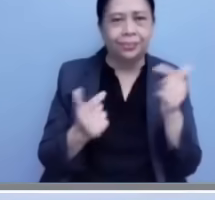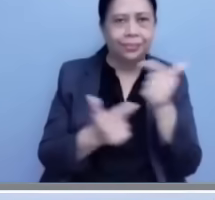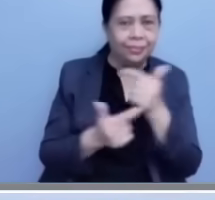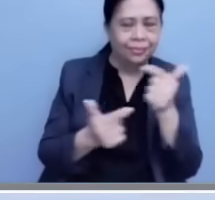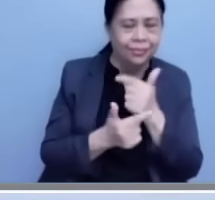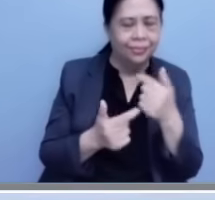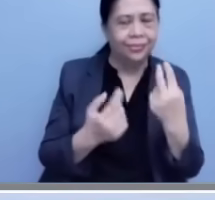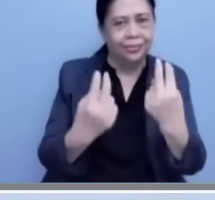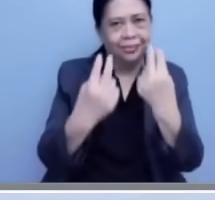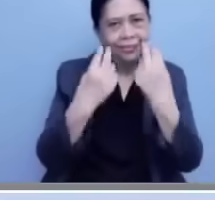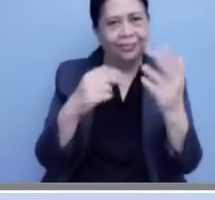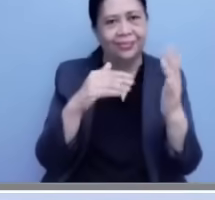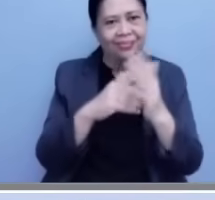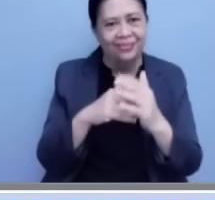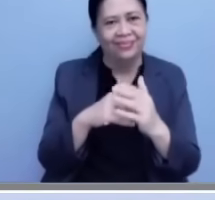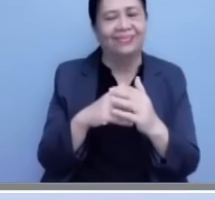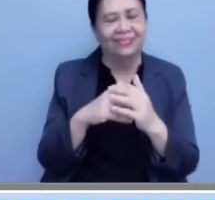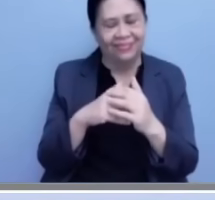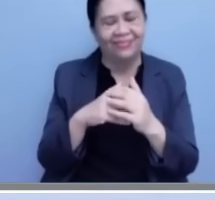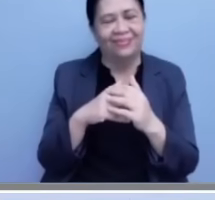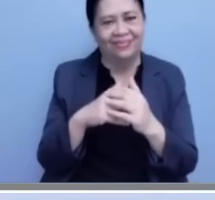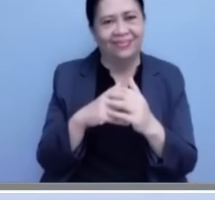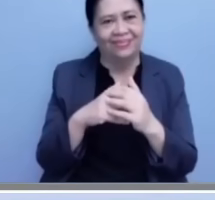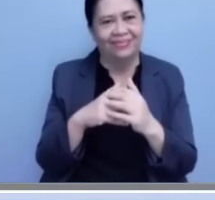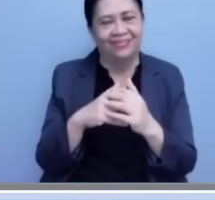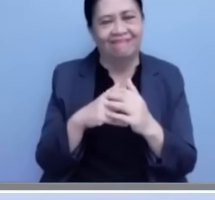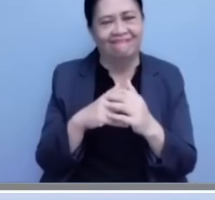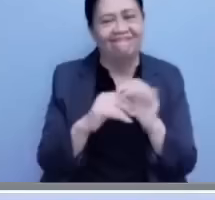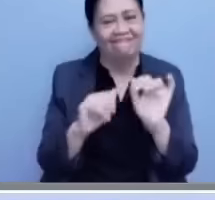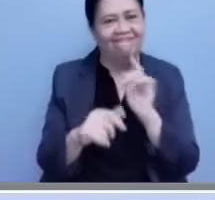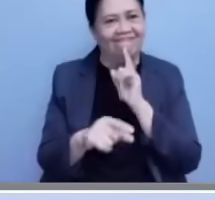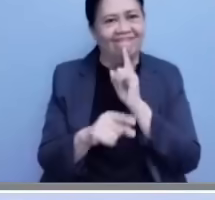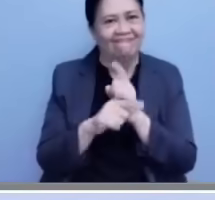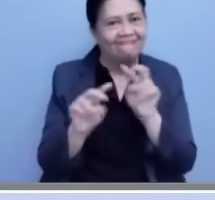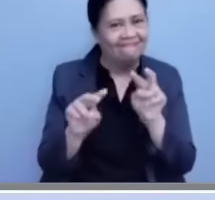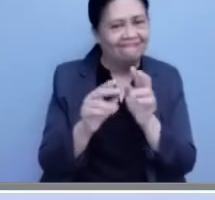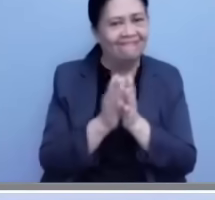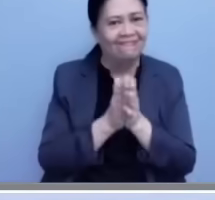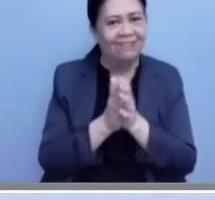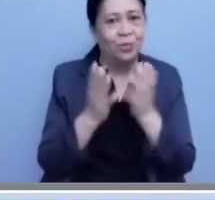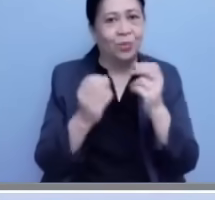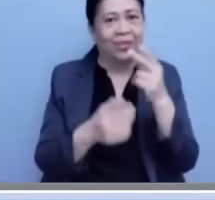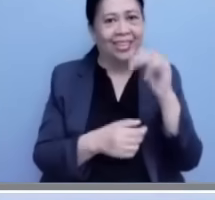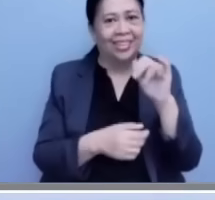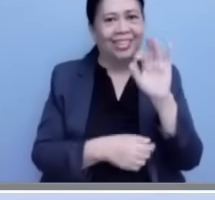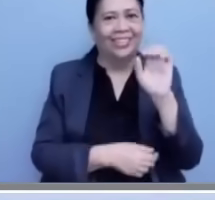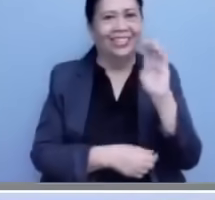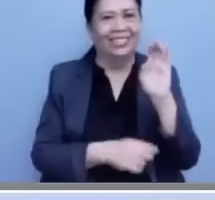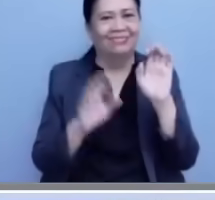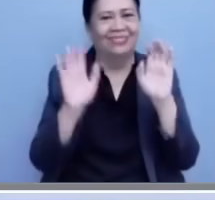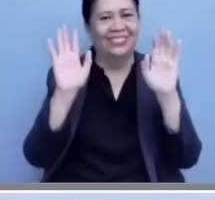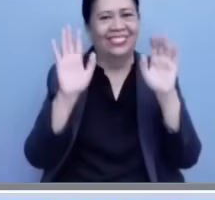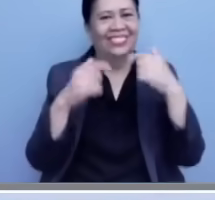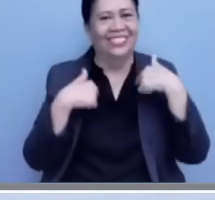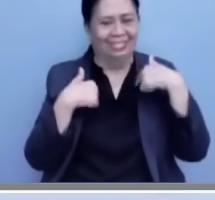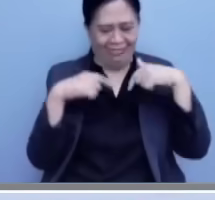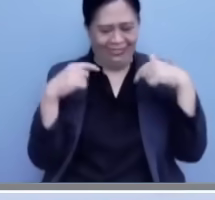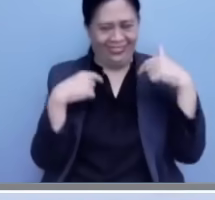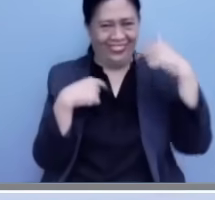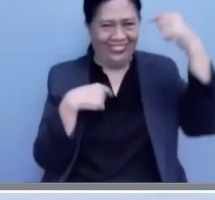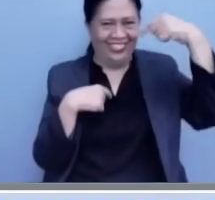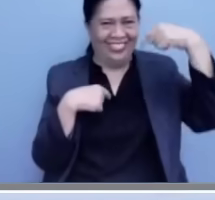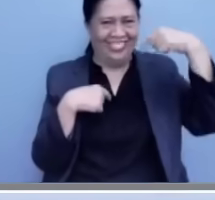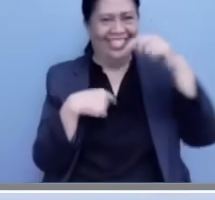aabangan. Yes. Panibago yan. Kaabang-abang yan. Tama, gusto ko rin mag-hi kay Febe. Ayan, no? Andyan,